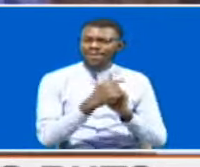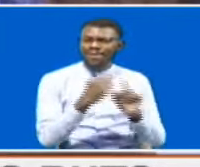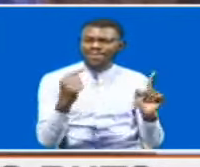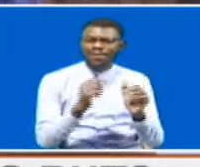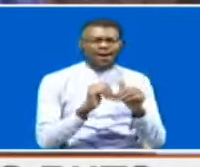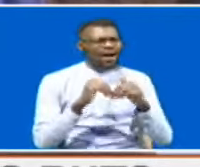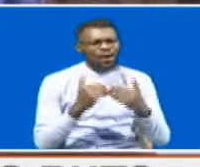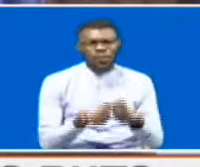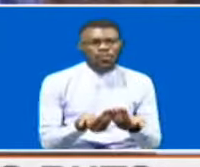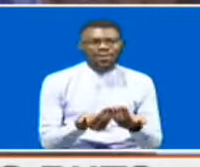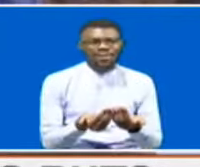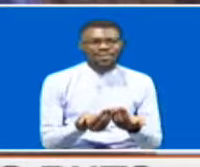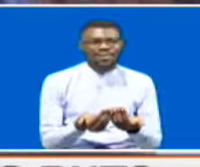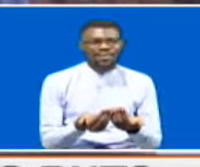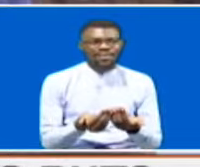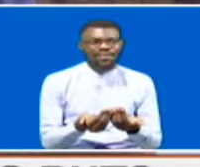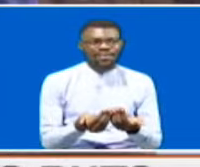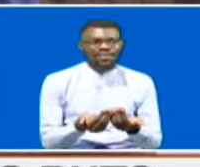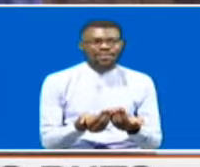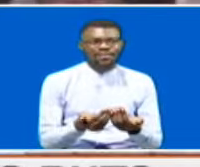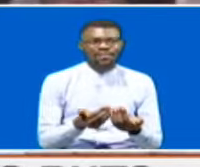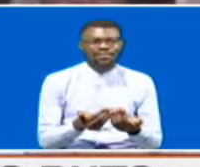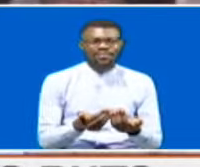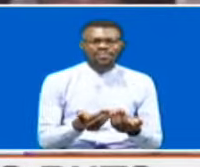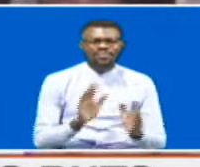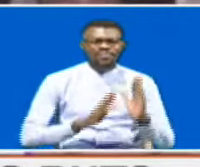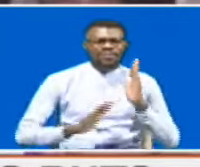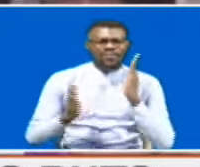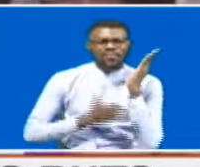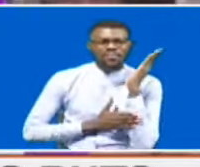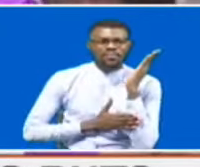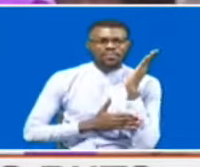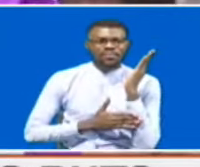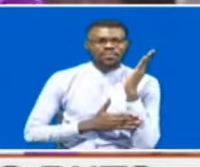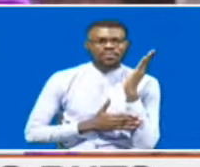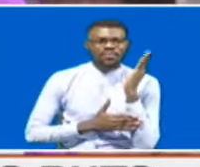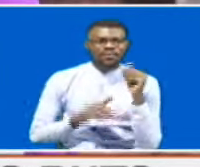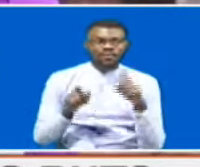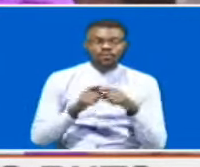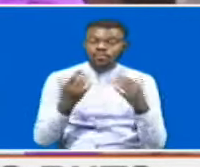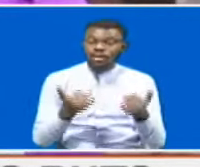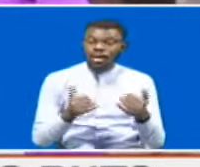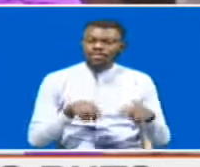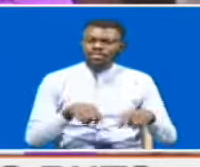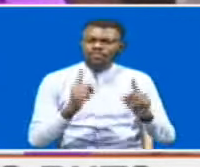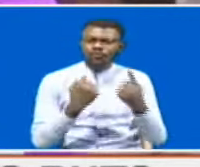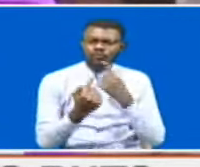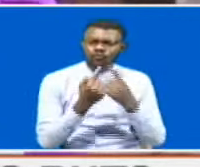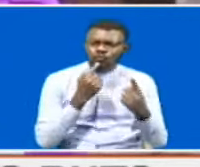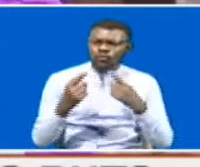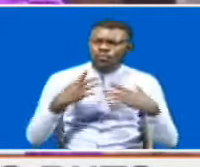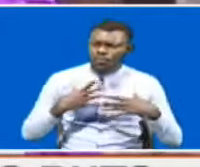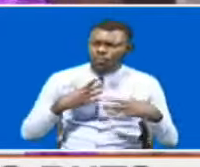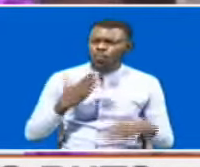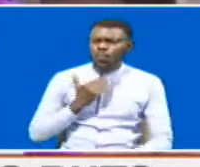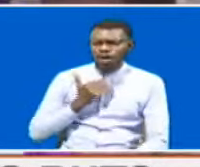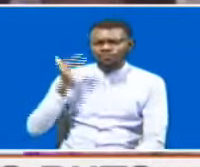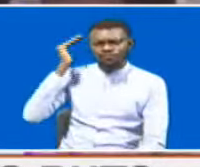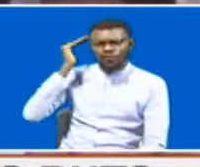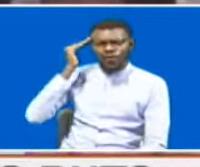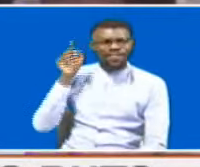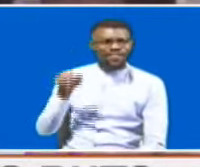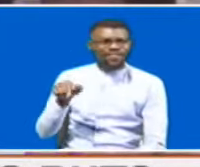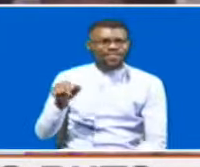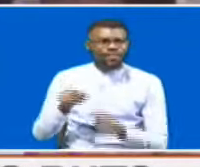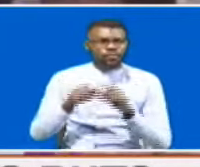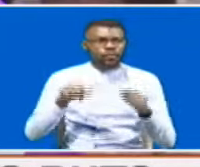gani hii? Hii ni kitu gani hii? Na huyu mtoto mkalanji anaongea duga wananchi wanataka.